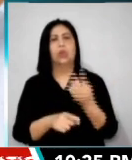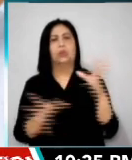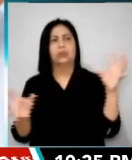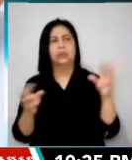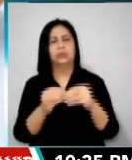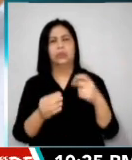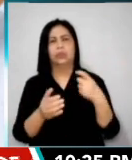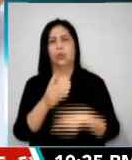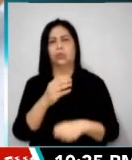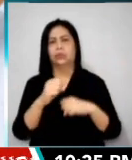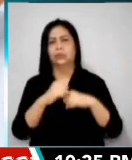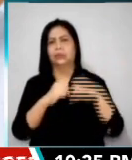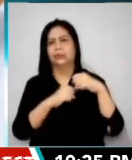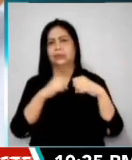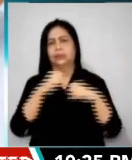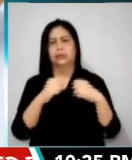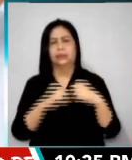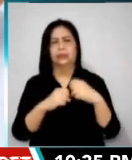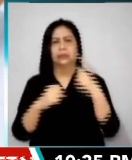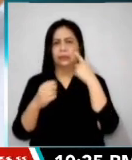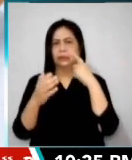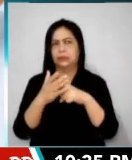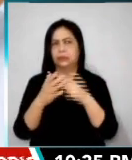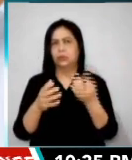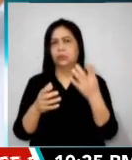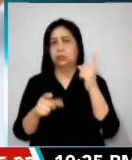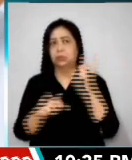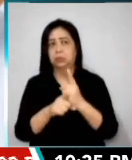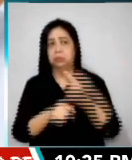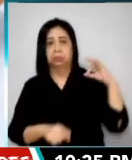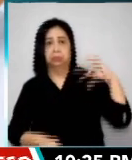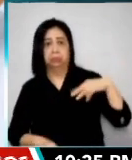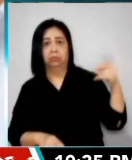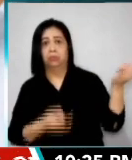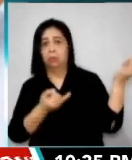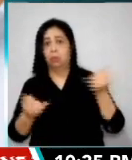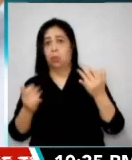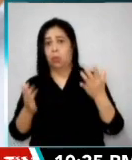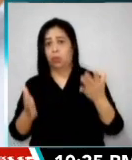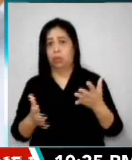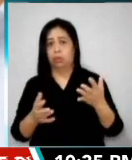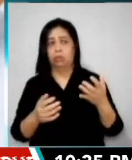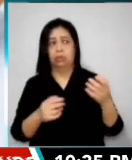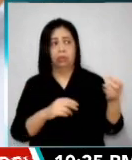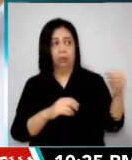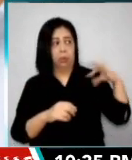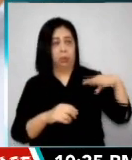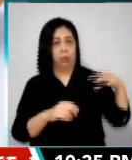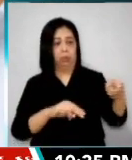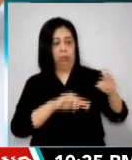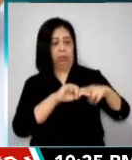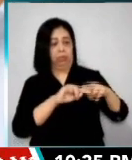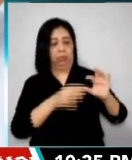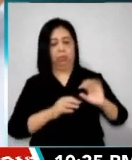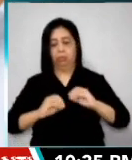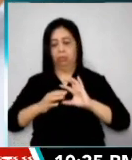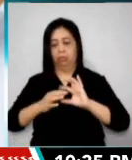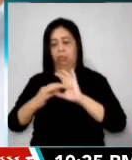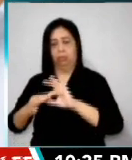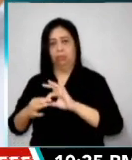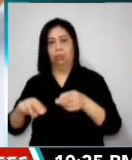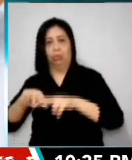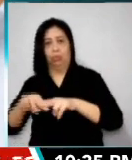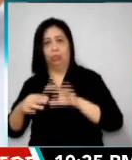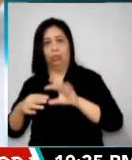At tamang-tamang kita ng importer, syempre, may papatong din ng retailer or sa mga groceries or supermarket. So, yan